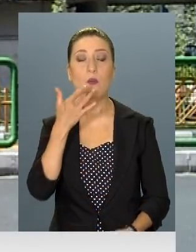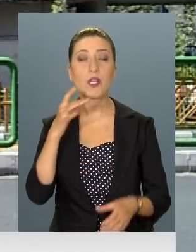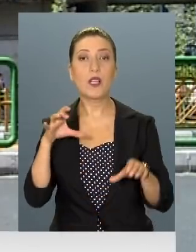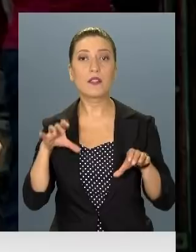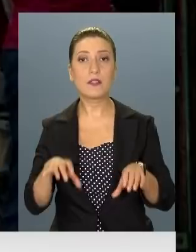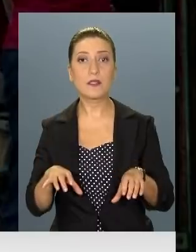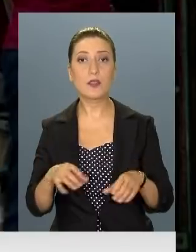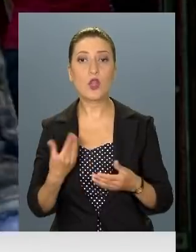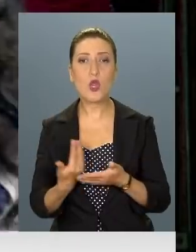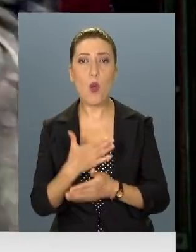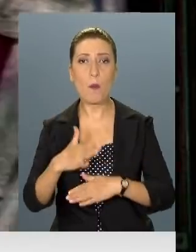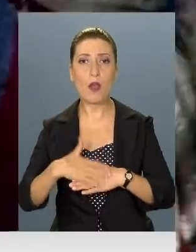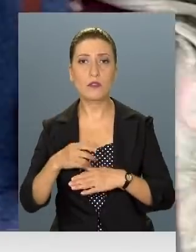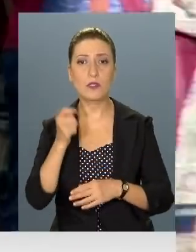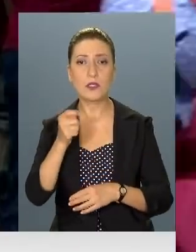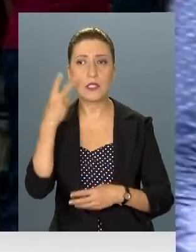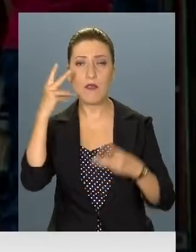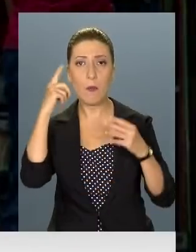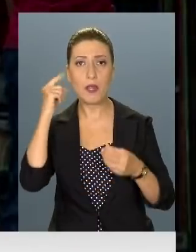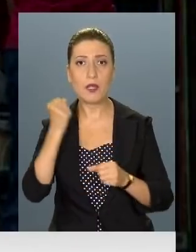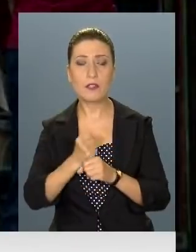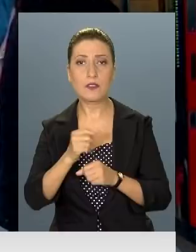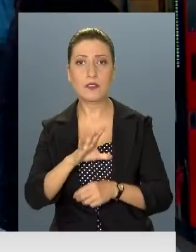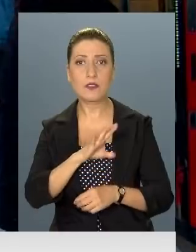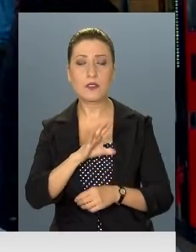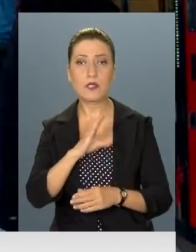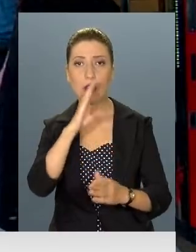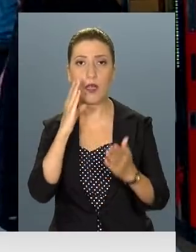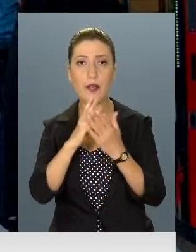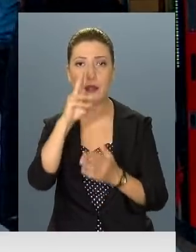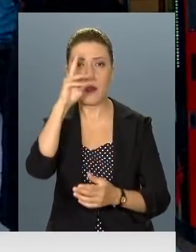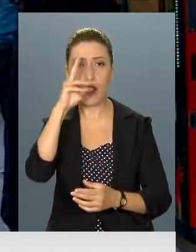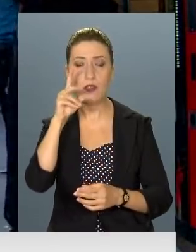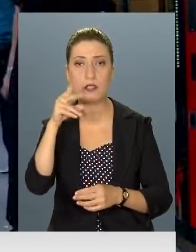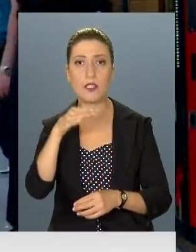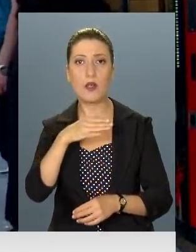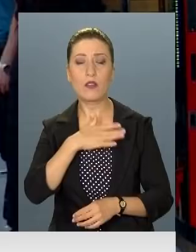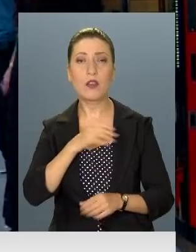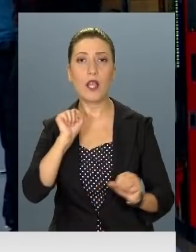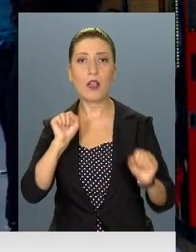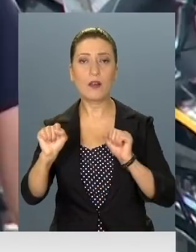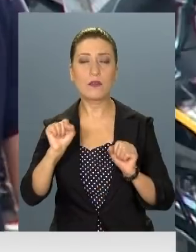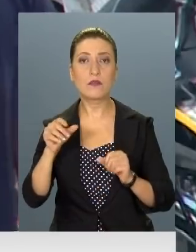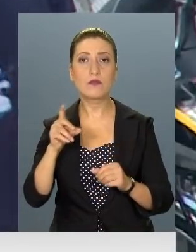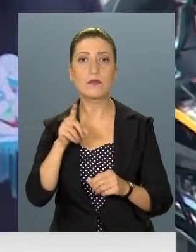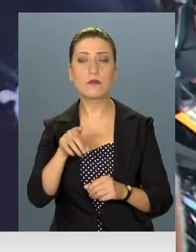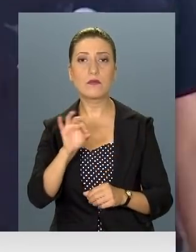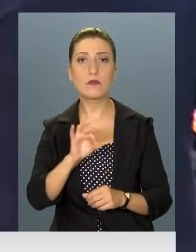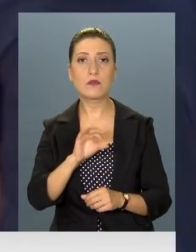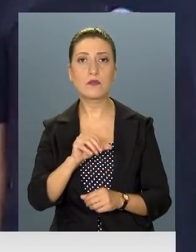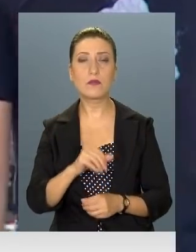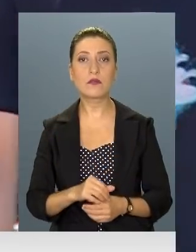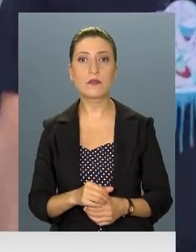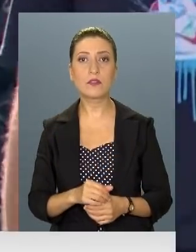նոր պատժամիջոցներ է սահմանել Իրանի դեմ ուղված Իրանի գերագույն ղեկավար հոգևոր առաջնորդ Այաթոլա Ալի Խամենեի և